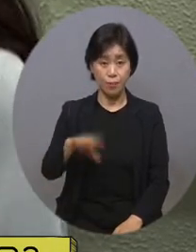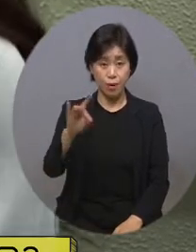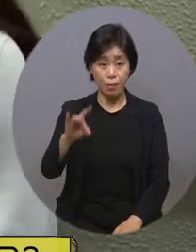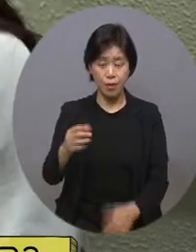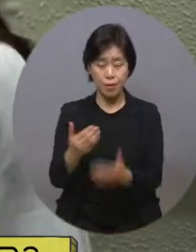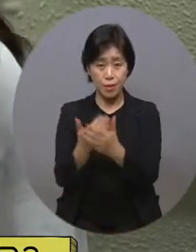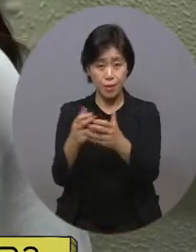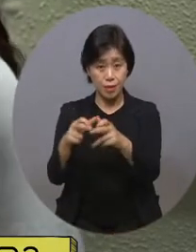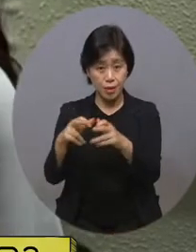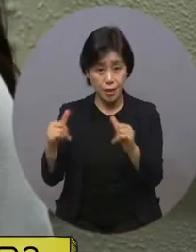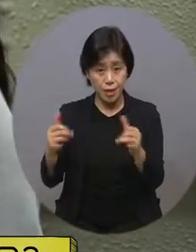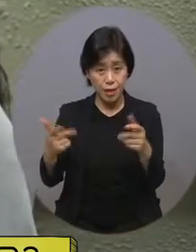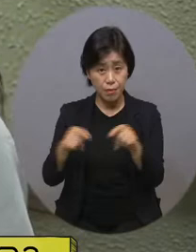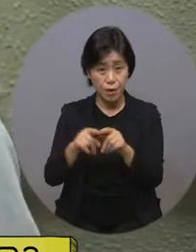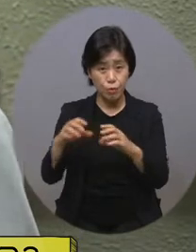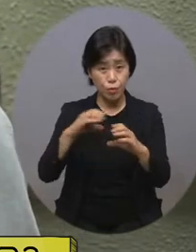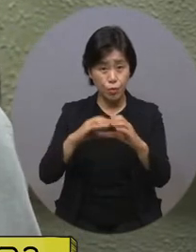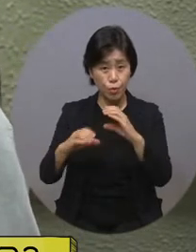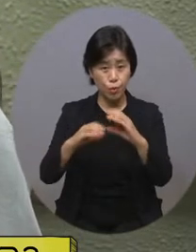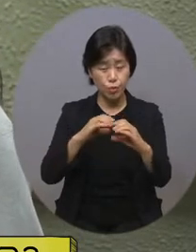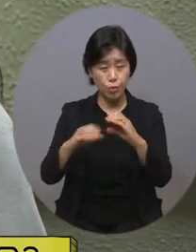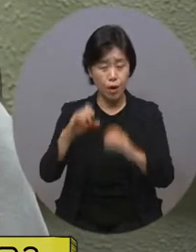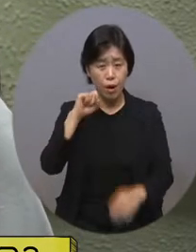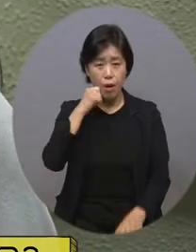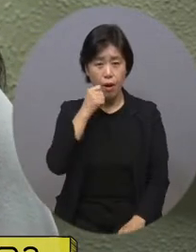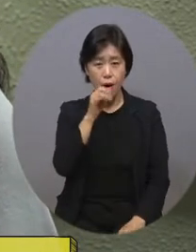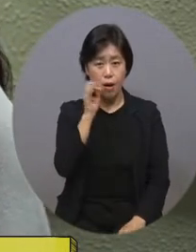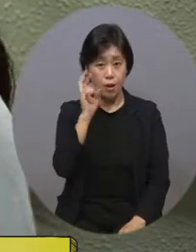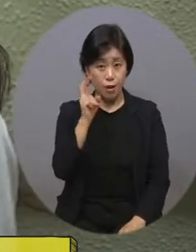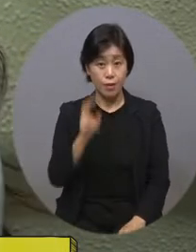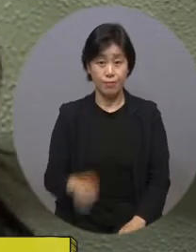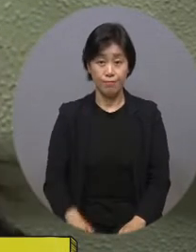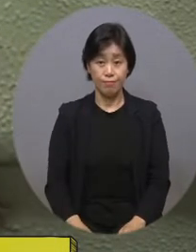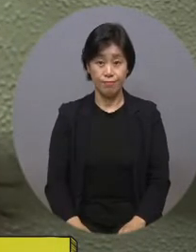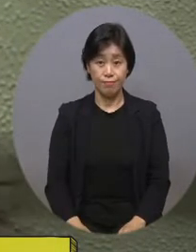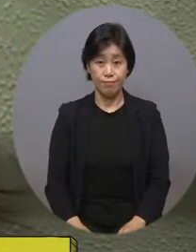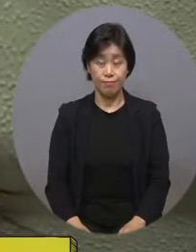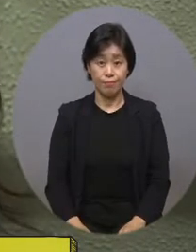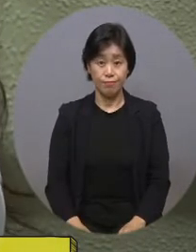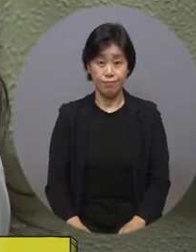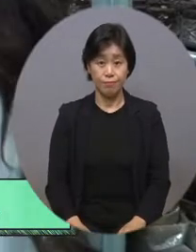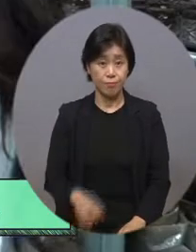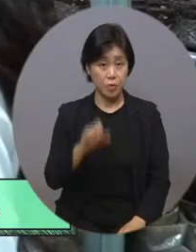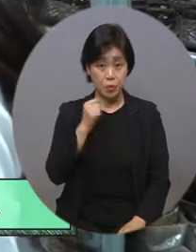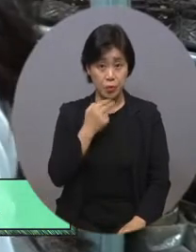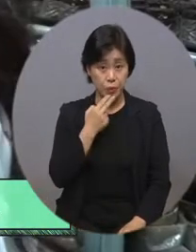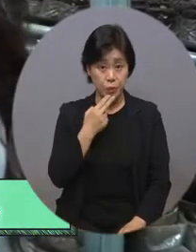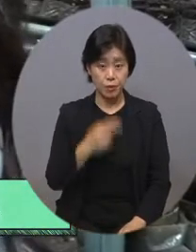처음에는 불편하셨을 수도 있으실 것 같아요. 그런 부분은 전혀 없으셨나요?